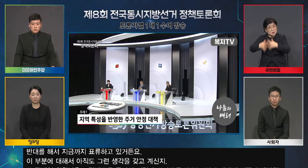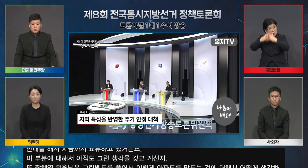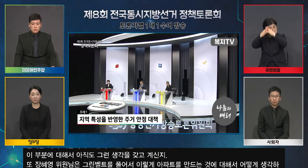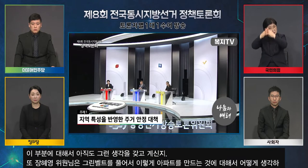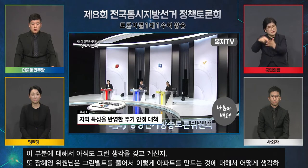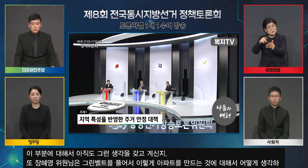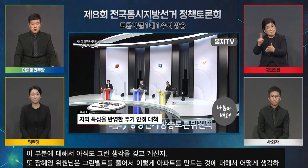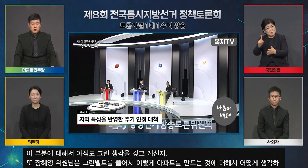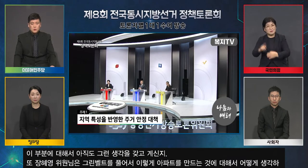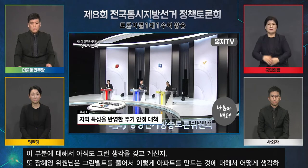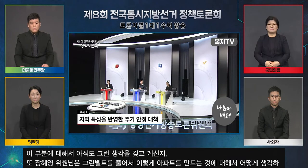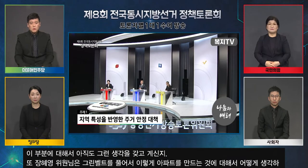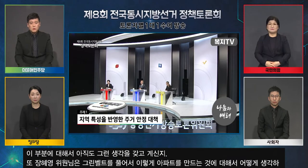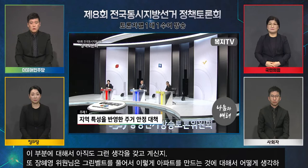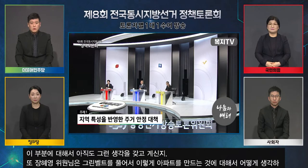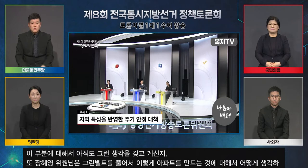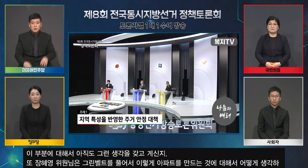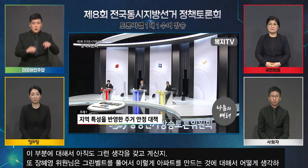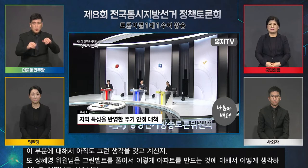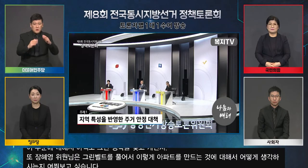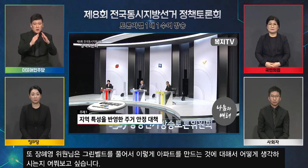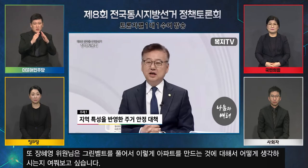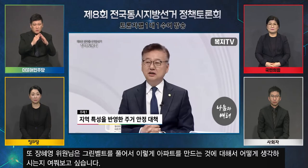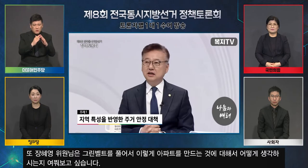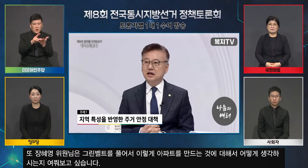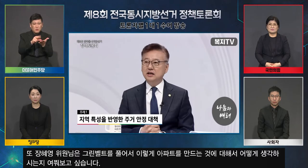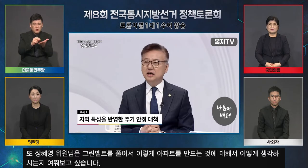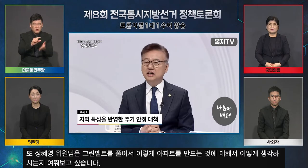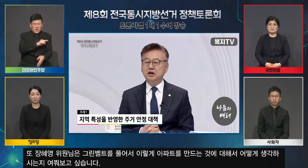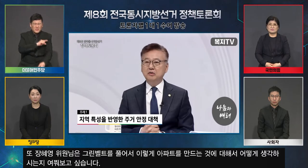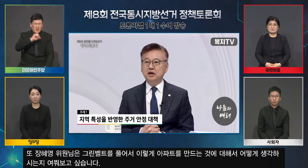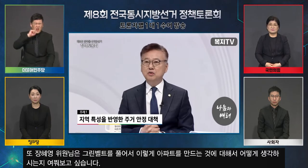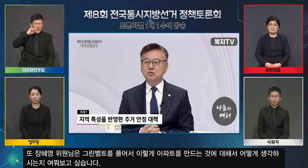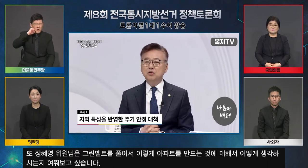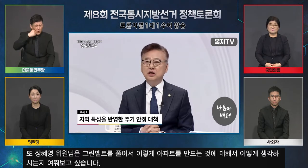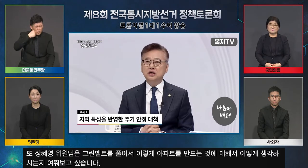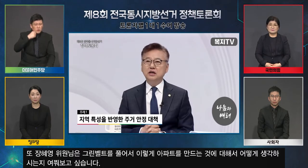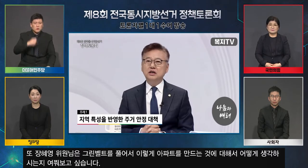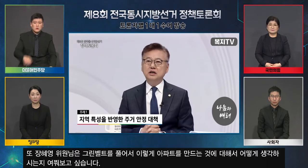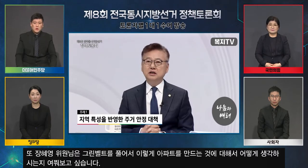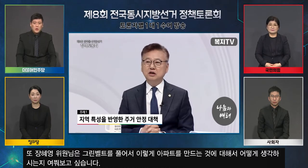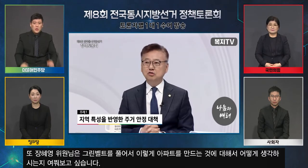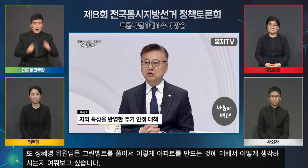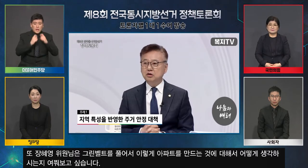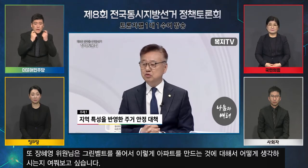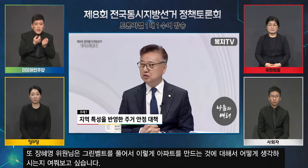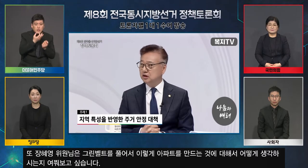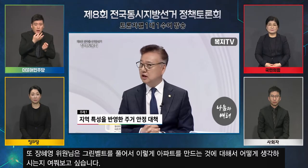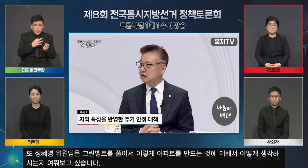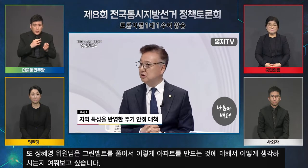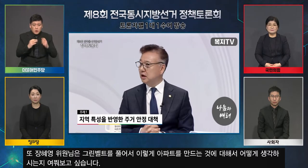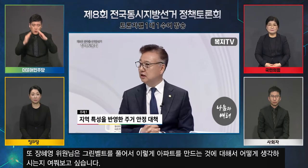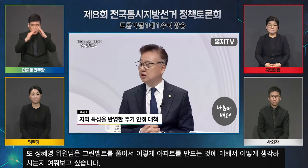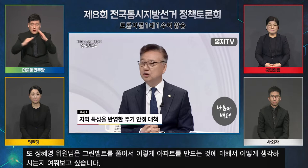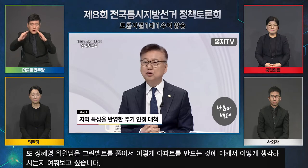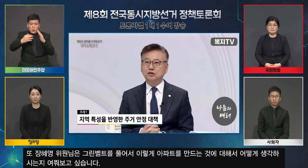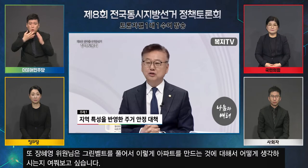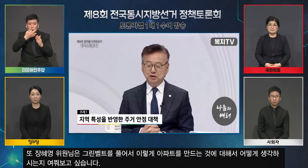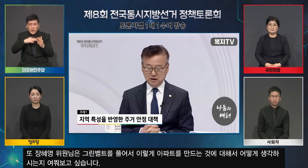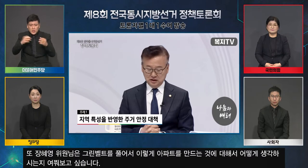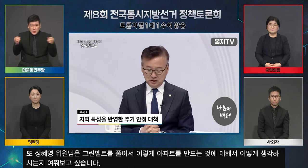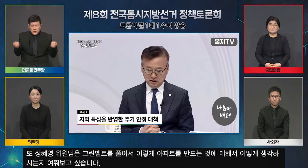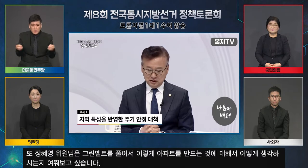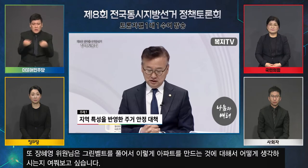그래서 이 부동산 문제가 제일 어려운 것 같습니다. 많은 개인의 이해와 공공의 이익이 상충되는 부분이 상당히 많이